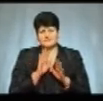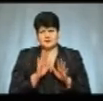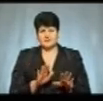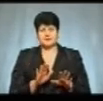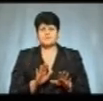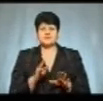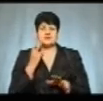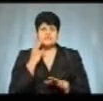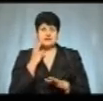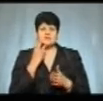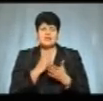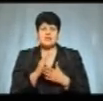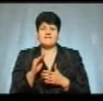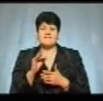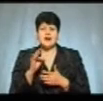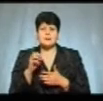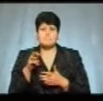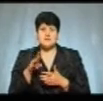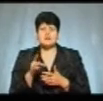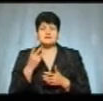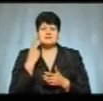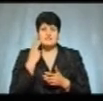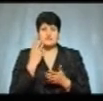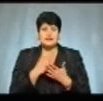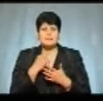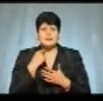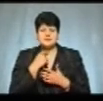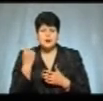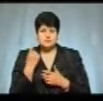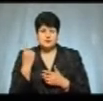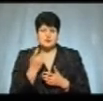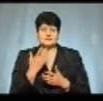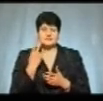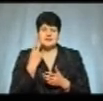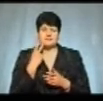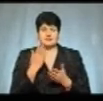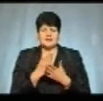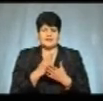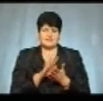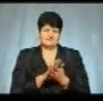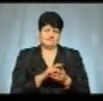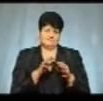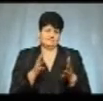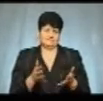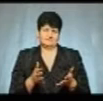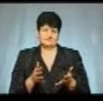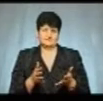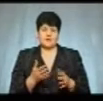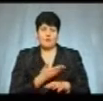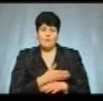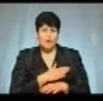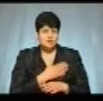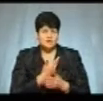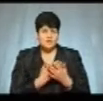є фермерство, завжди є м'ясне господарство, завжди утворюються ці відходи. В Польщі,